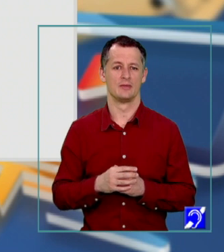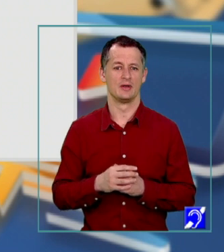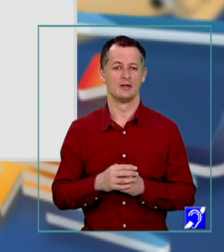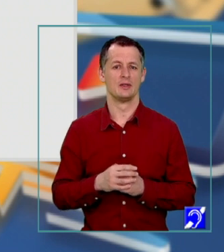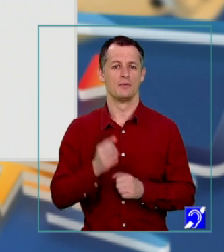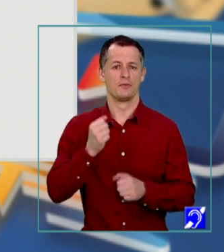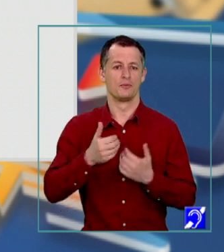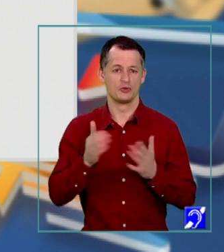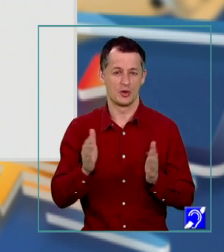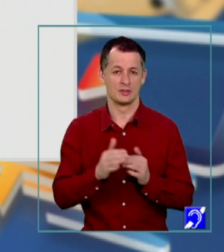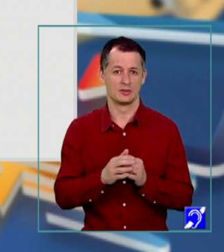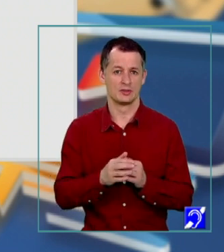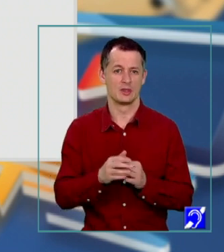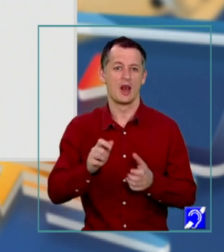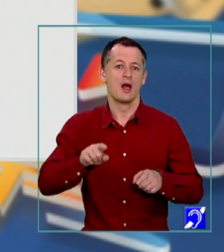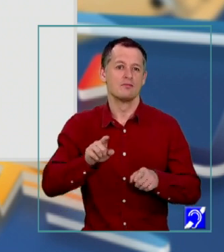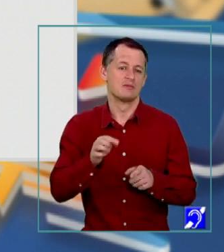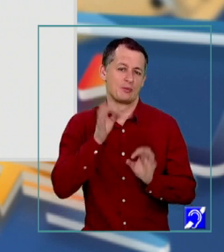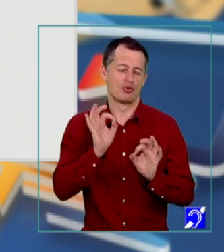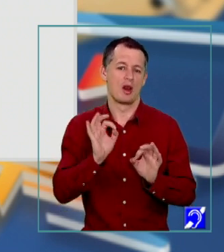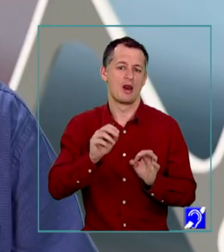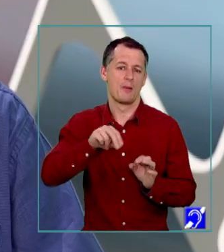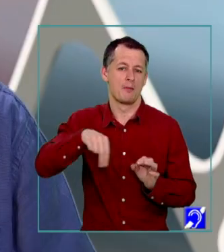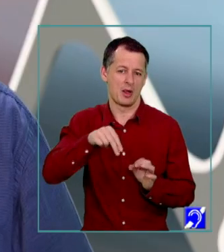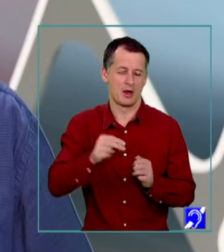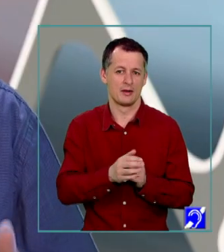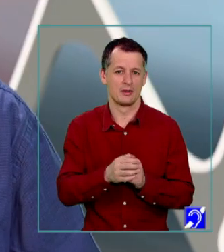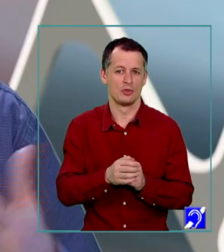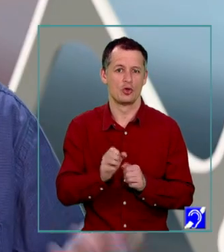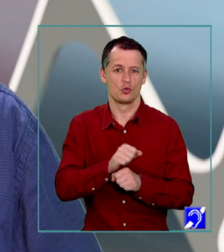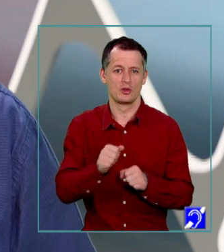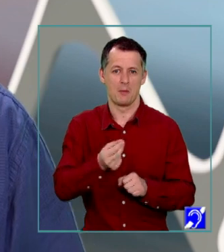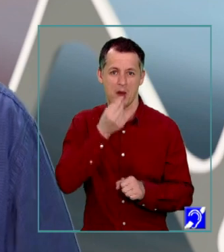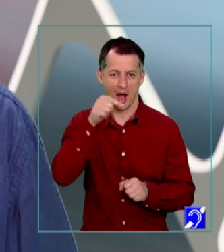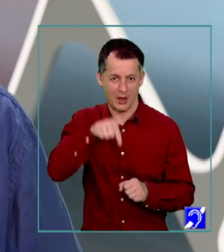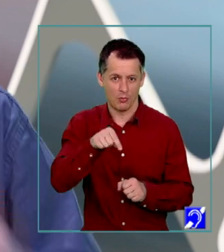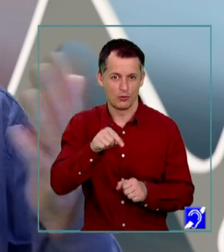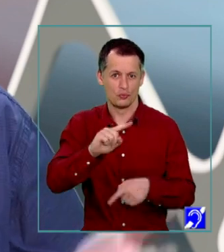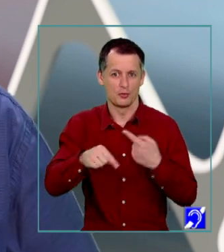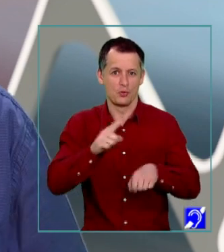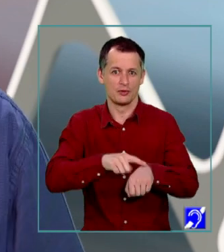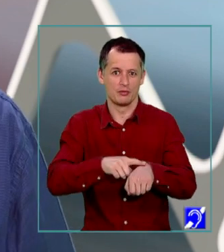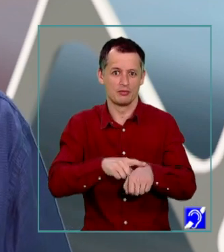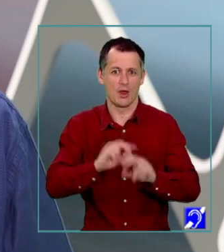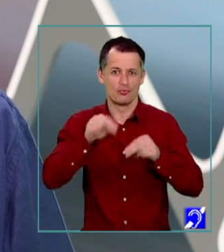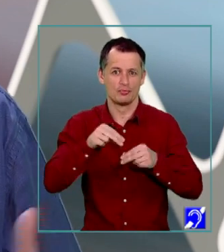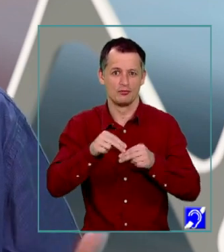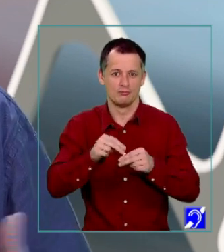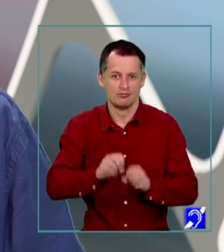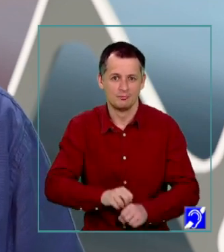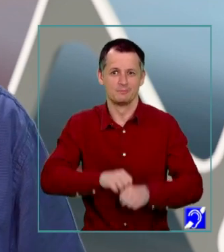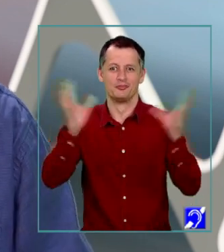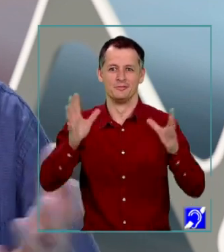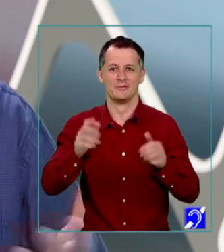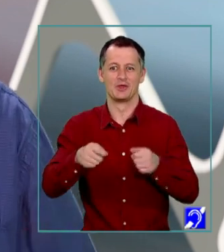presiune, ați avea surpriza ca toată supa sau mâncarea gătită în interior să o găsiți după un timp pe pereții bucătăriei, în cel